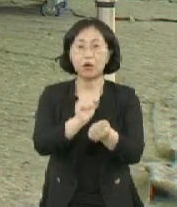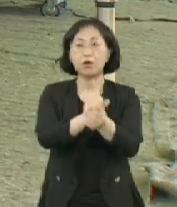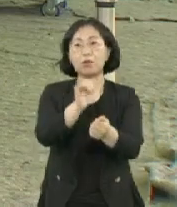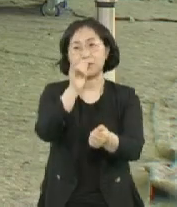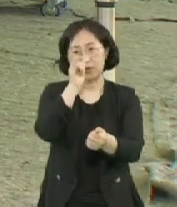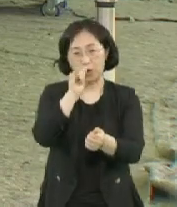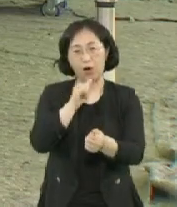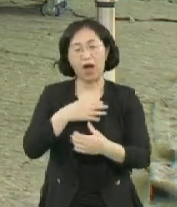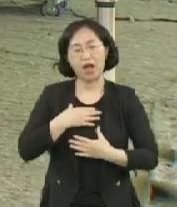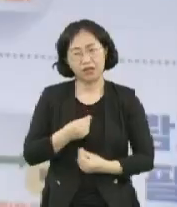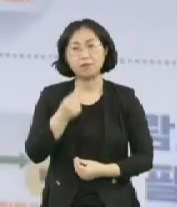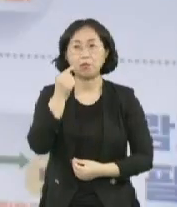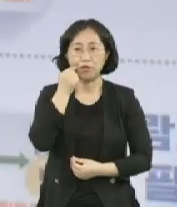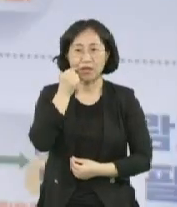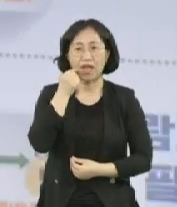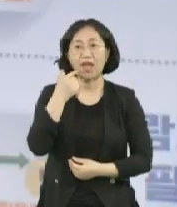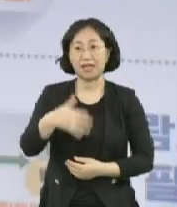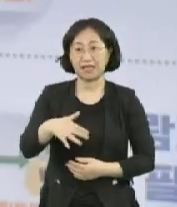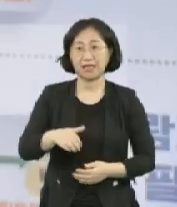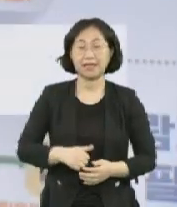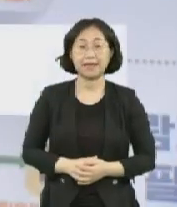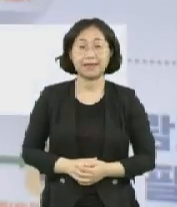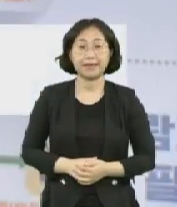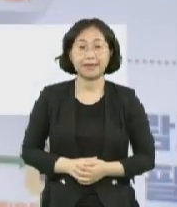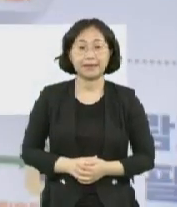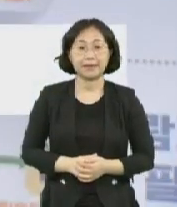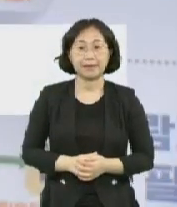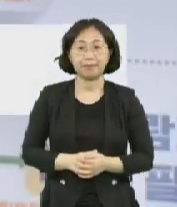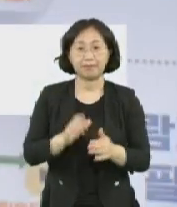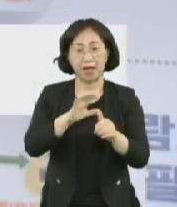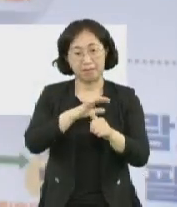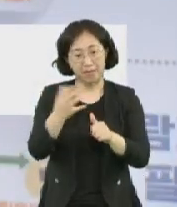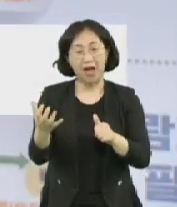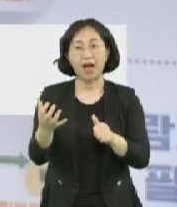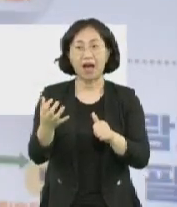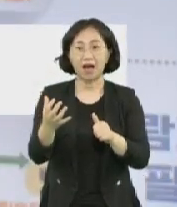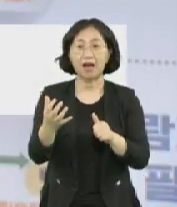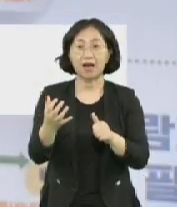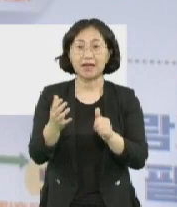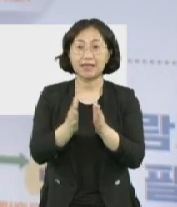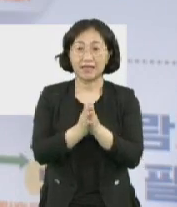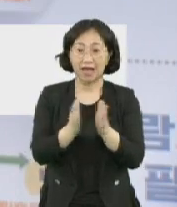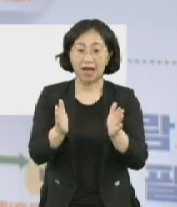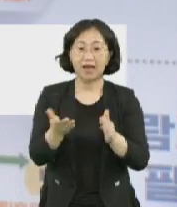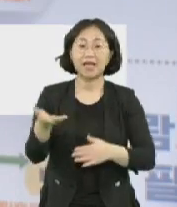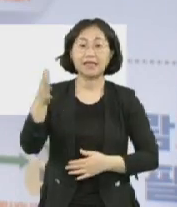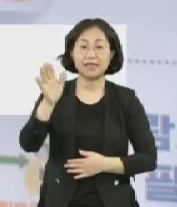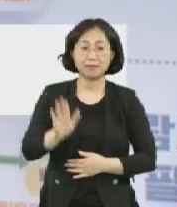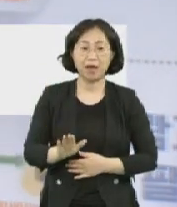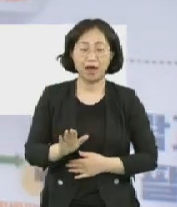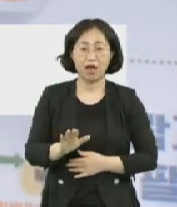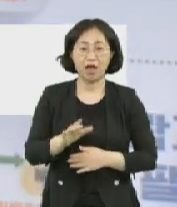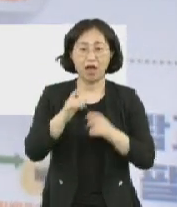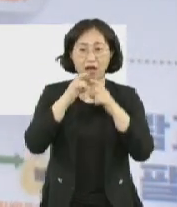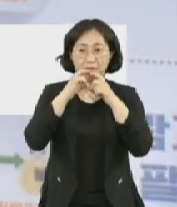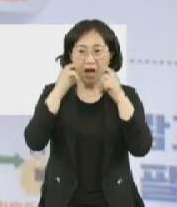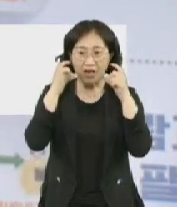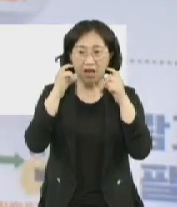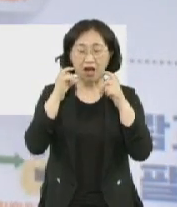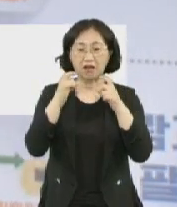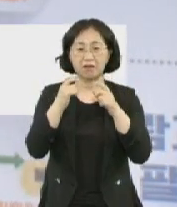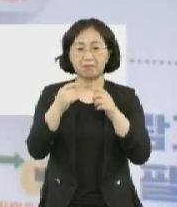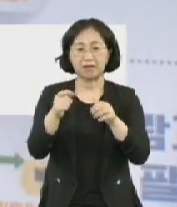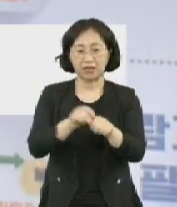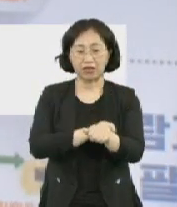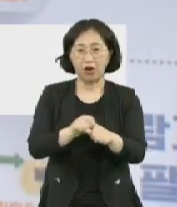없는 상태입니다. 사회적 거리두기 개편안이 새로운 안이 방역의 완화를 의미하지는 않습니다. 그래서 이런